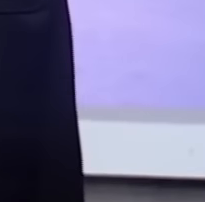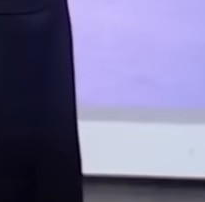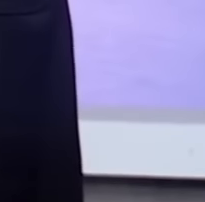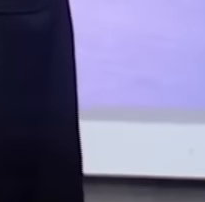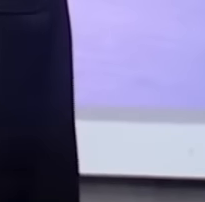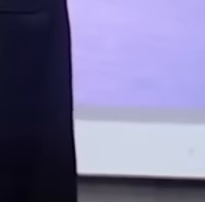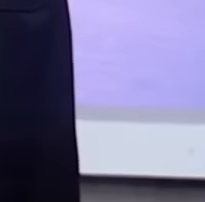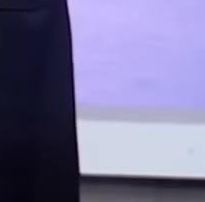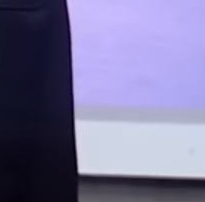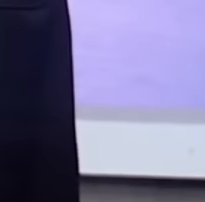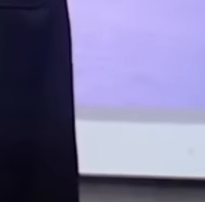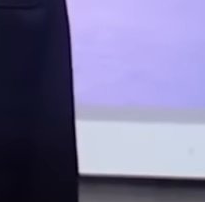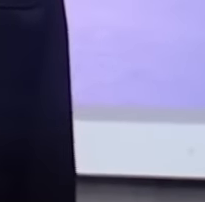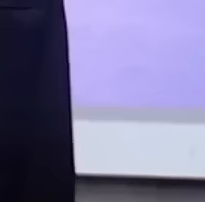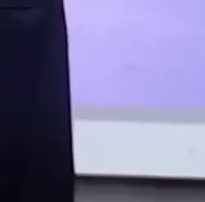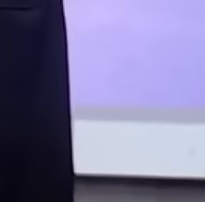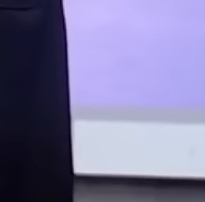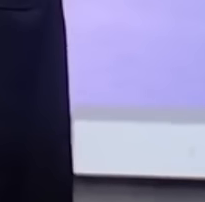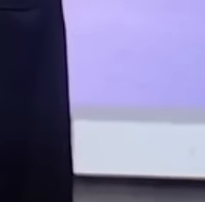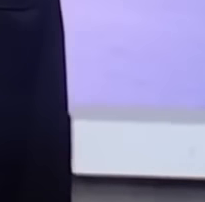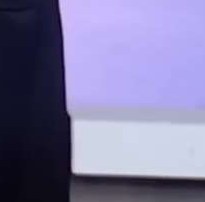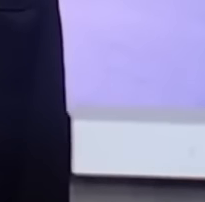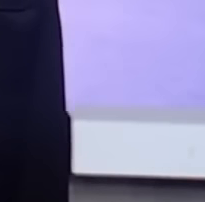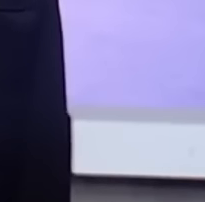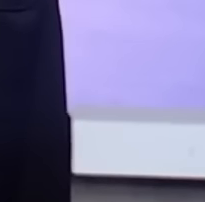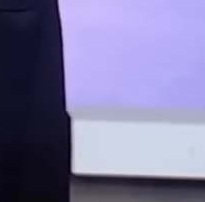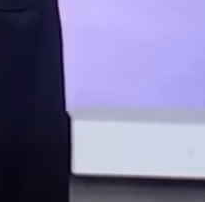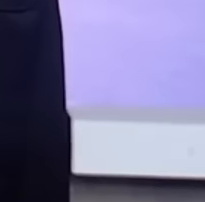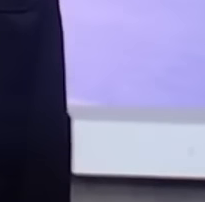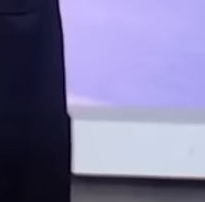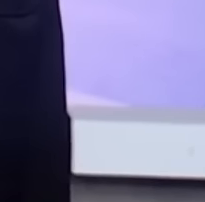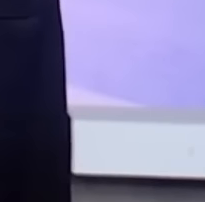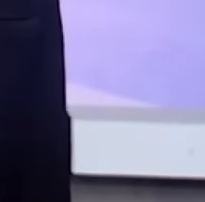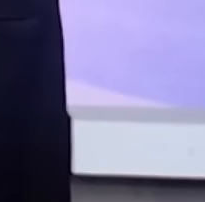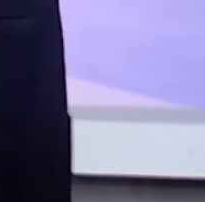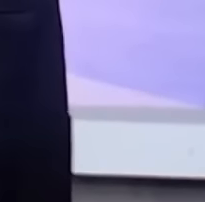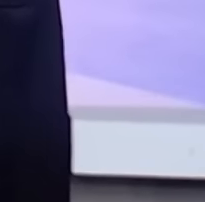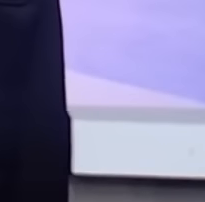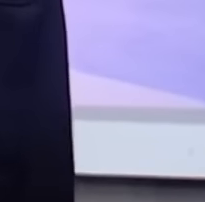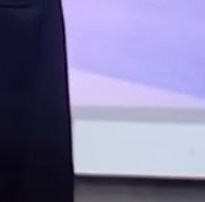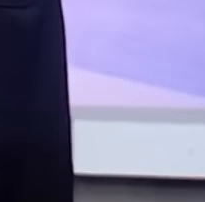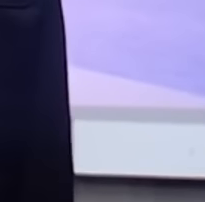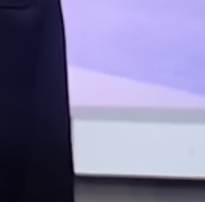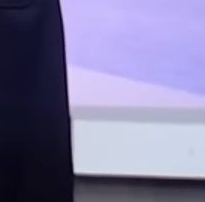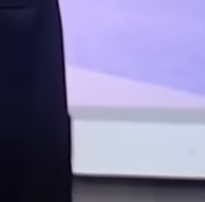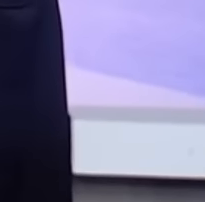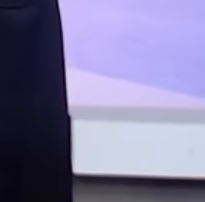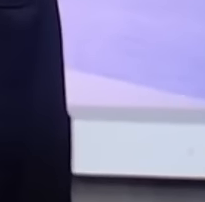maging saksi. Mag-subscribe sa GMA Integrated News sa YouTube at para sa mga kapuso abroad,